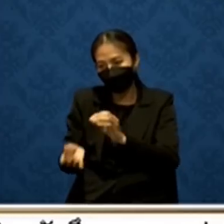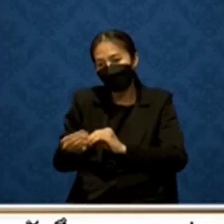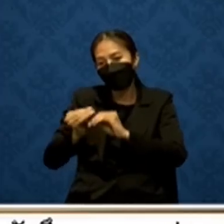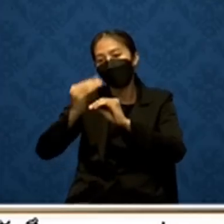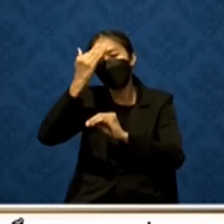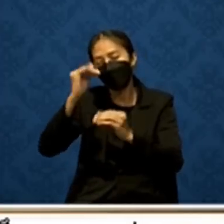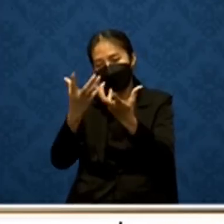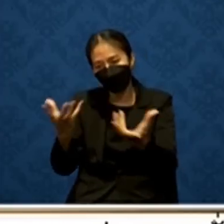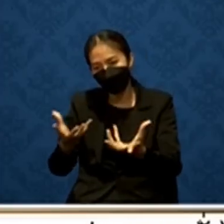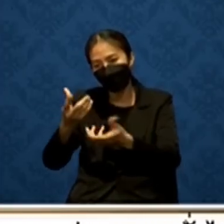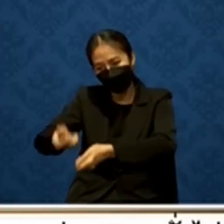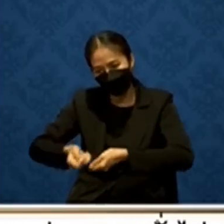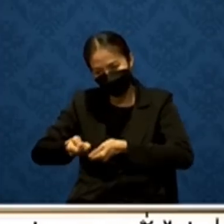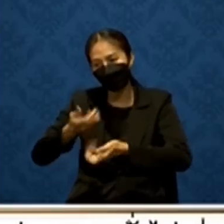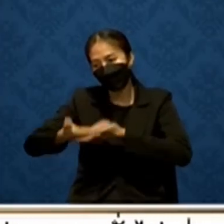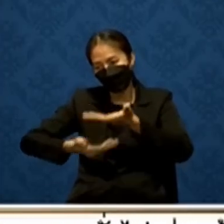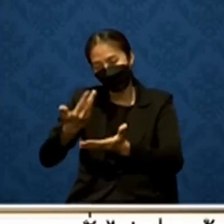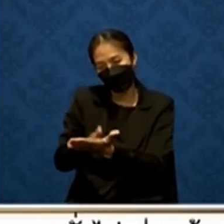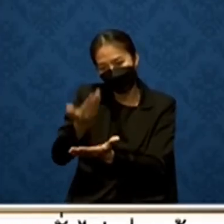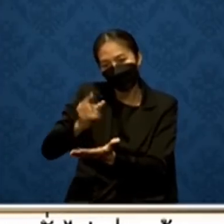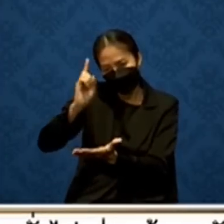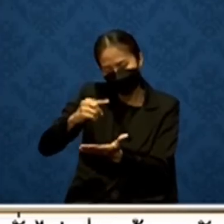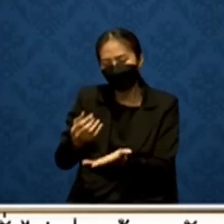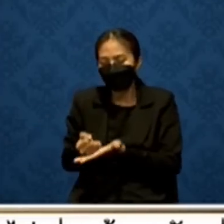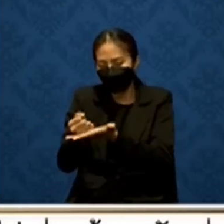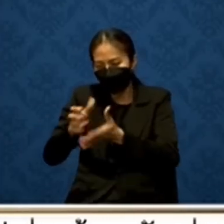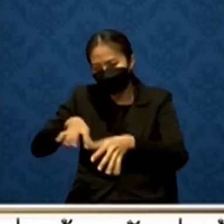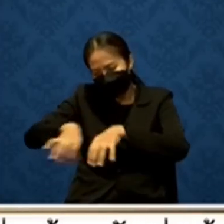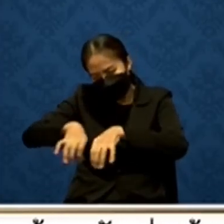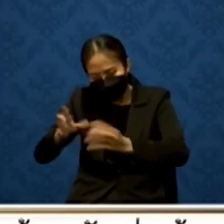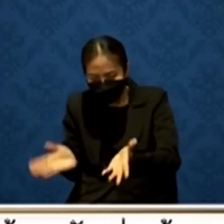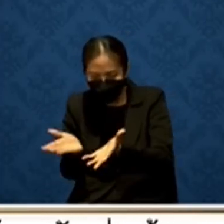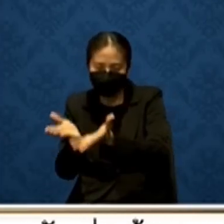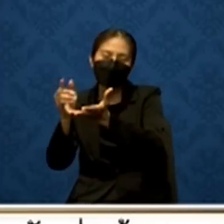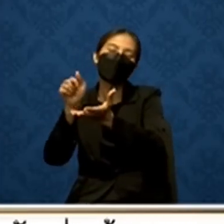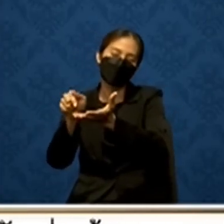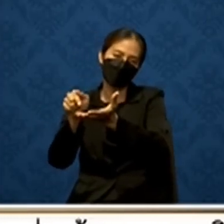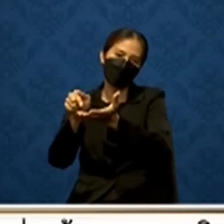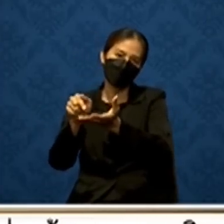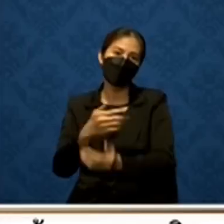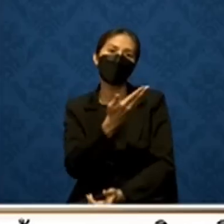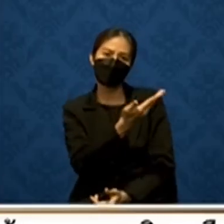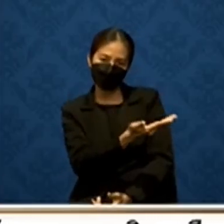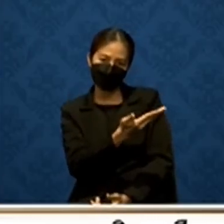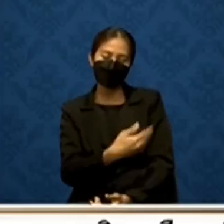เกษตกำลงสูง เรามีคจะเป็ทตปรพก